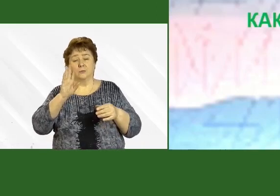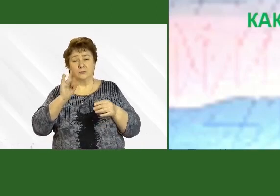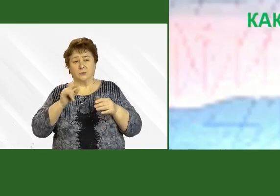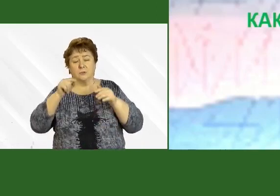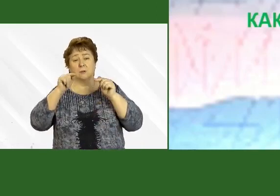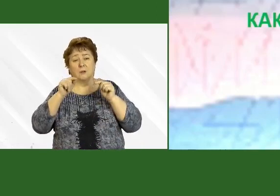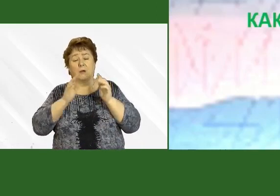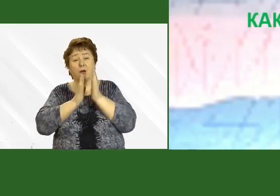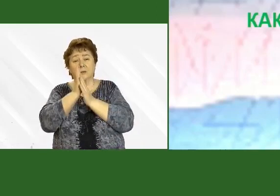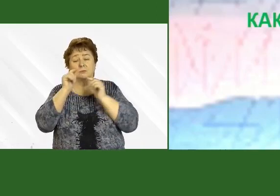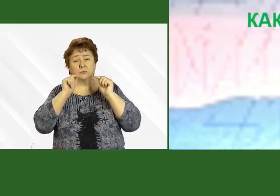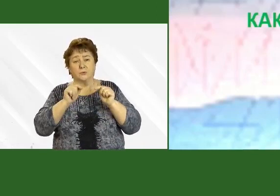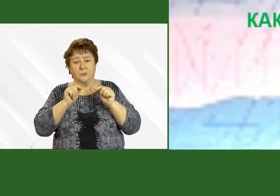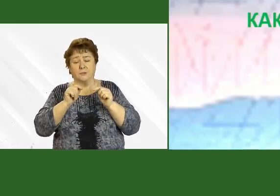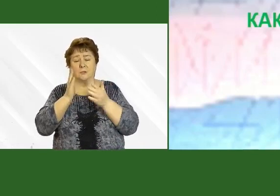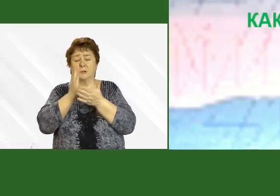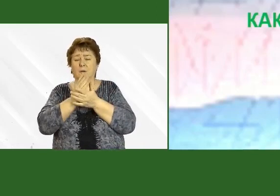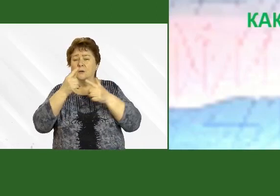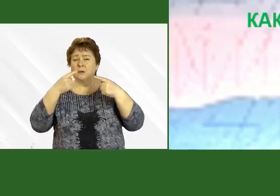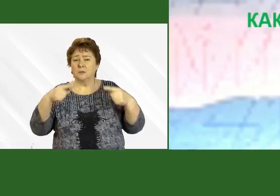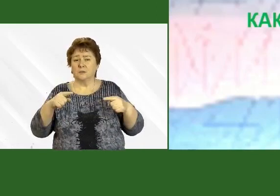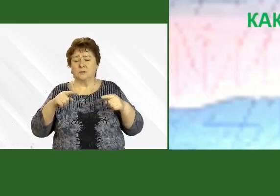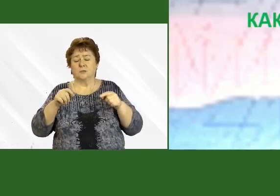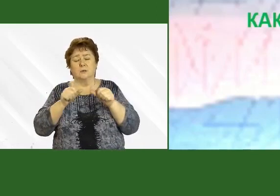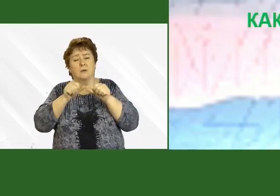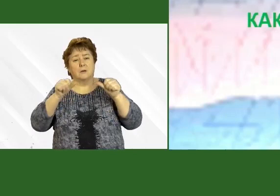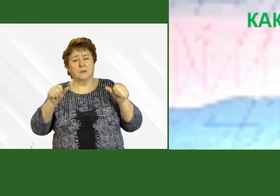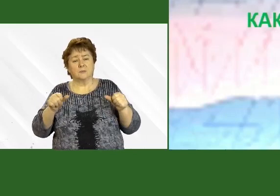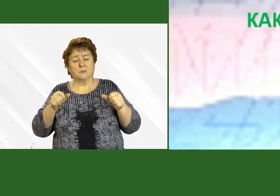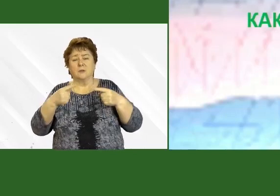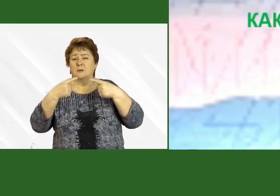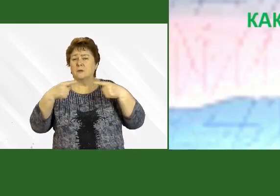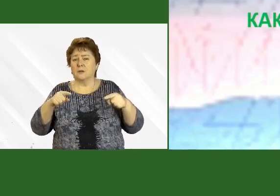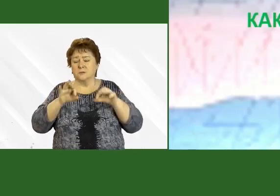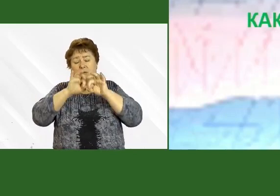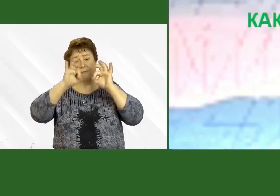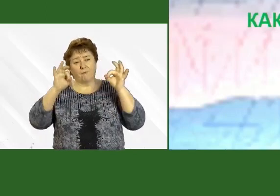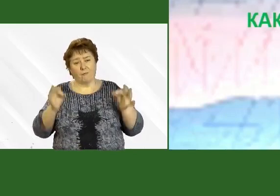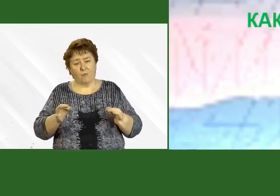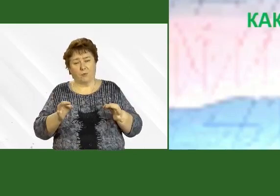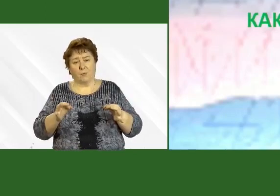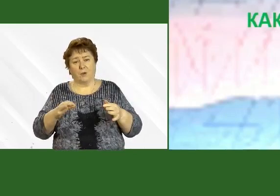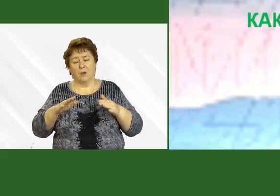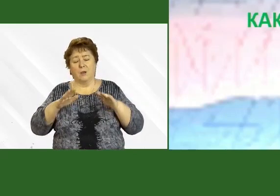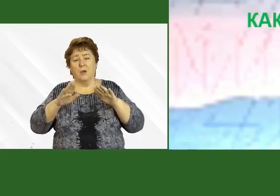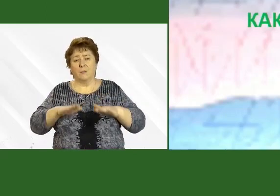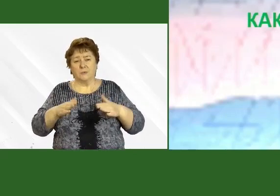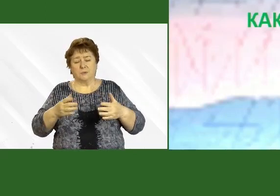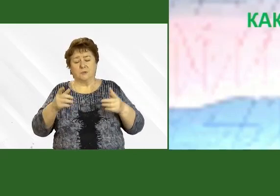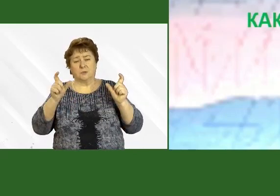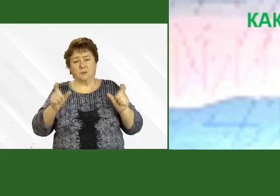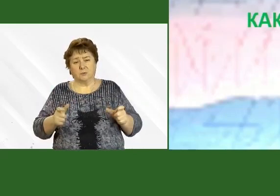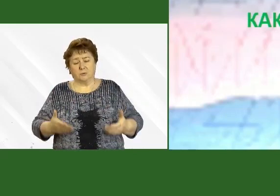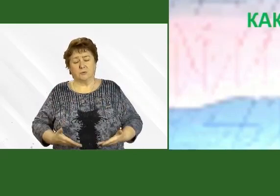растущие здесь имеет различные размеры и разнообразные формы местные жители